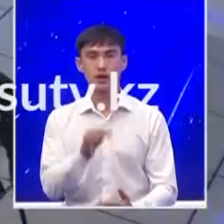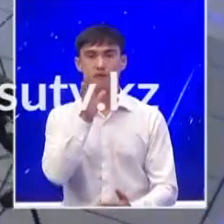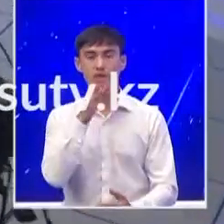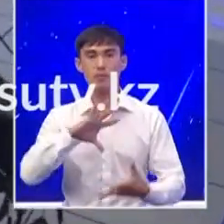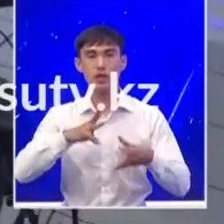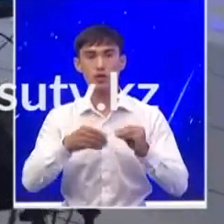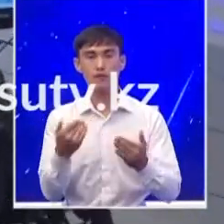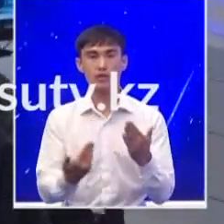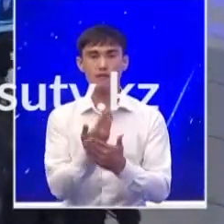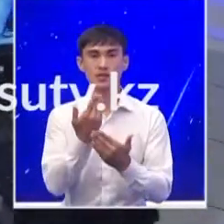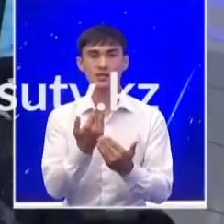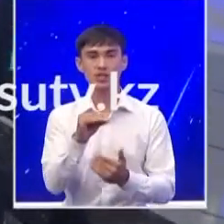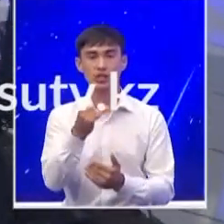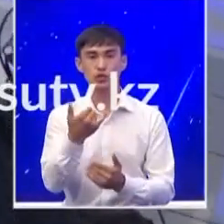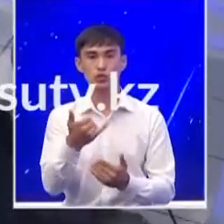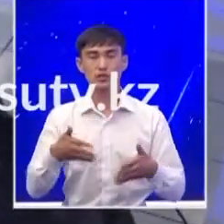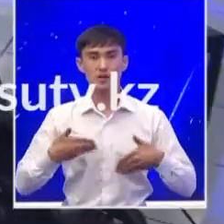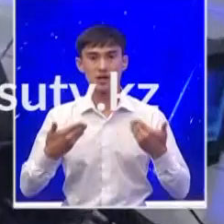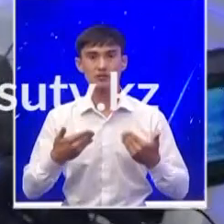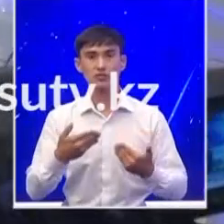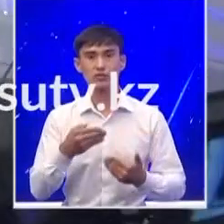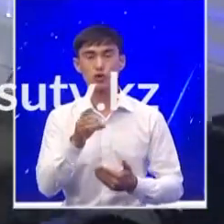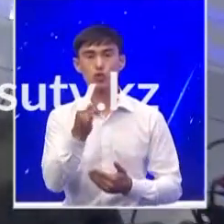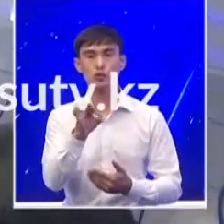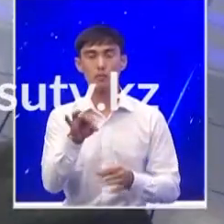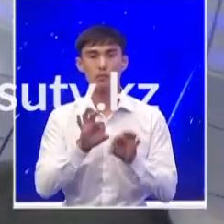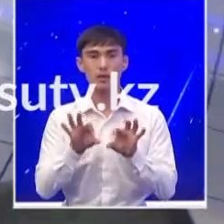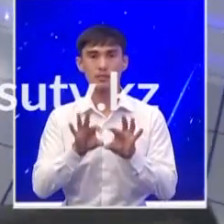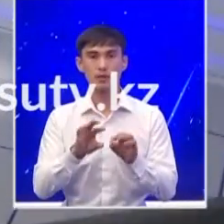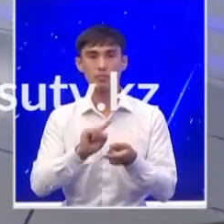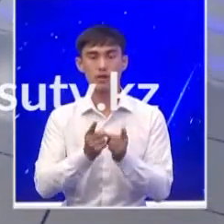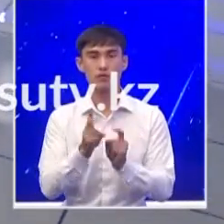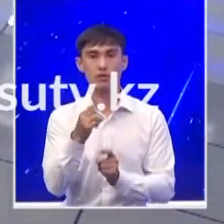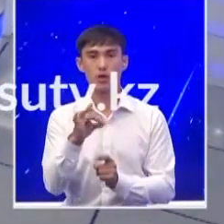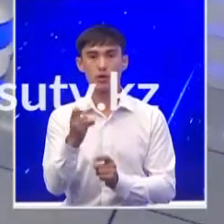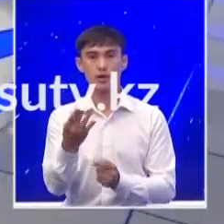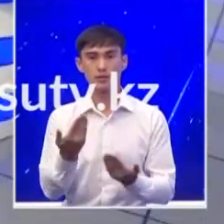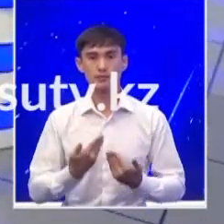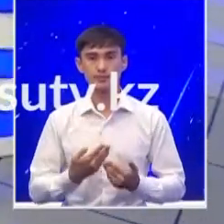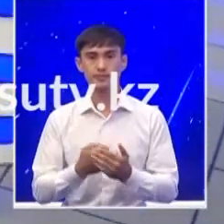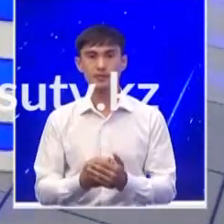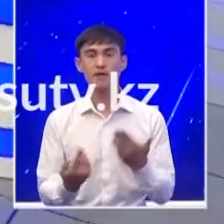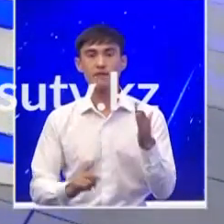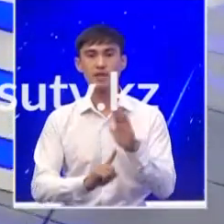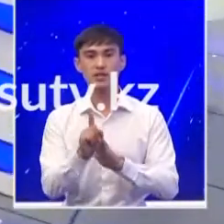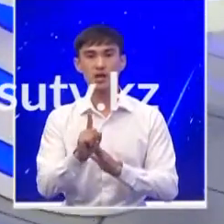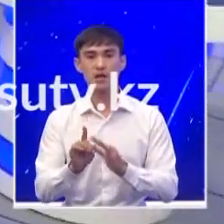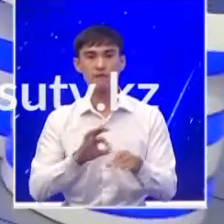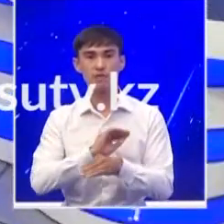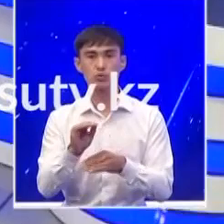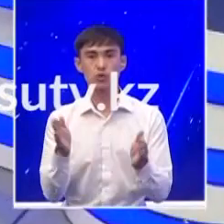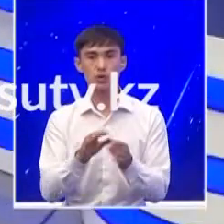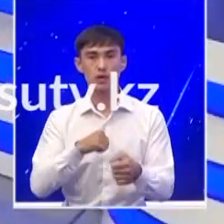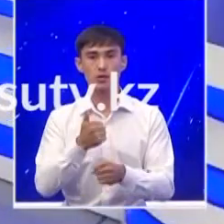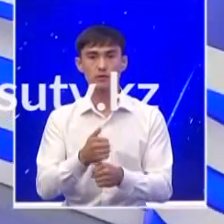Время итоговых новостей на телеканале ЖТСУ. Здравствуйте. В студии Рустам Араубаев, сурдопереводчик Даурен Абдрасилов. И в начале выпуска коротко о